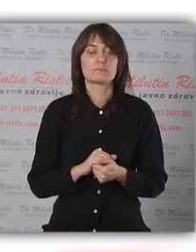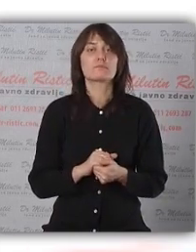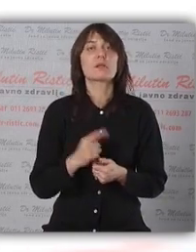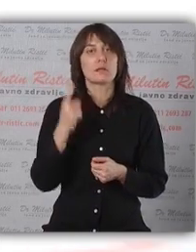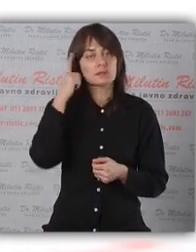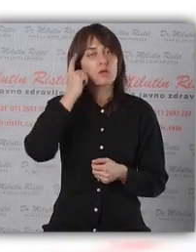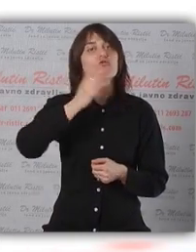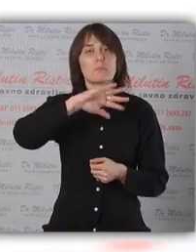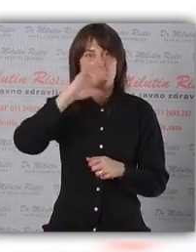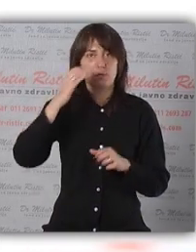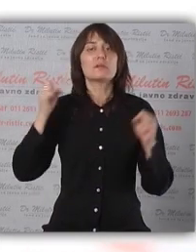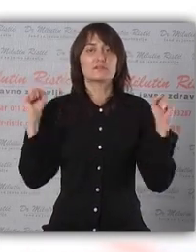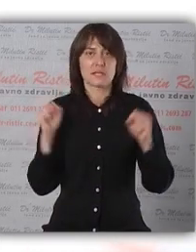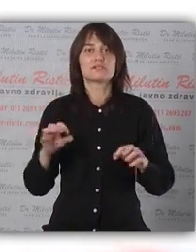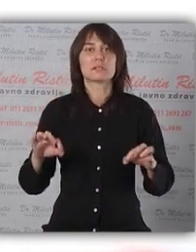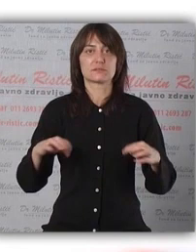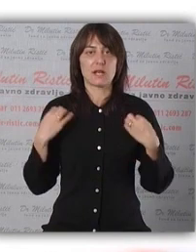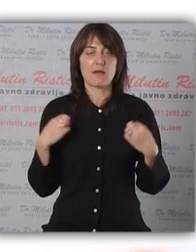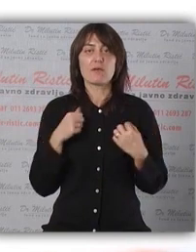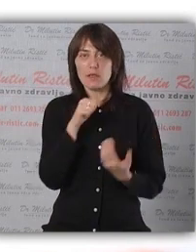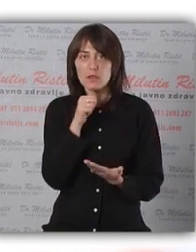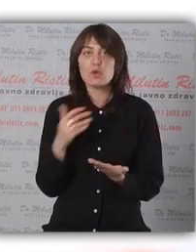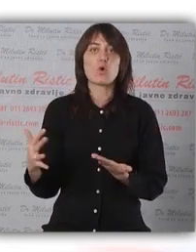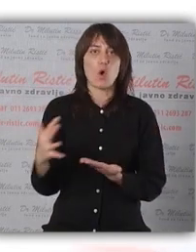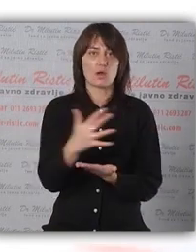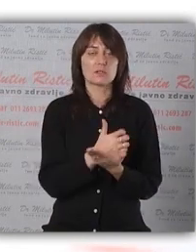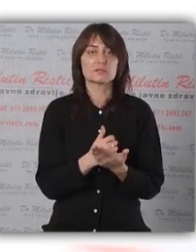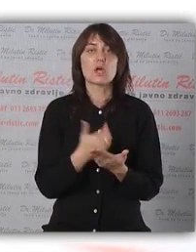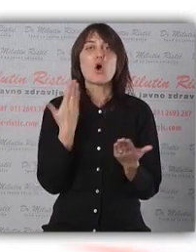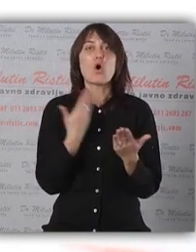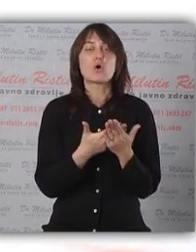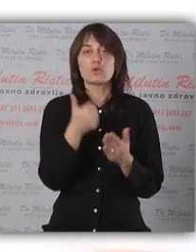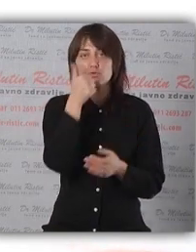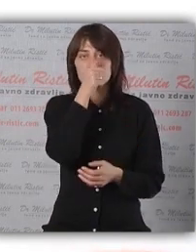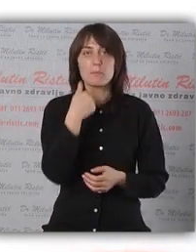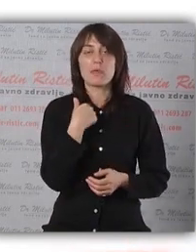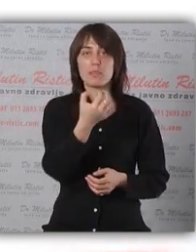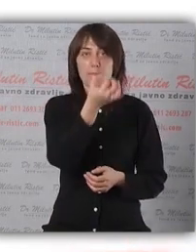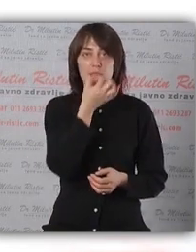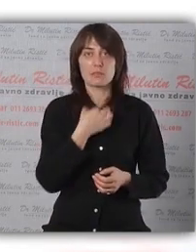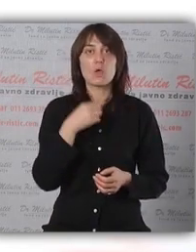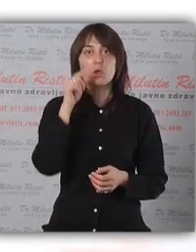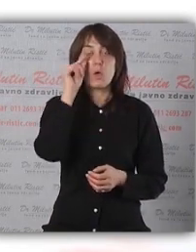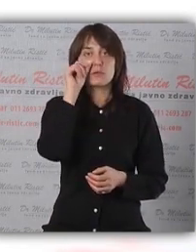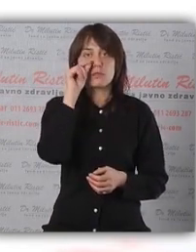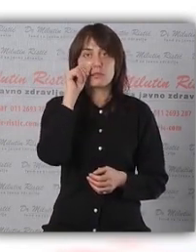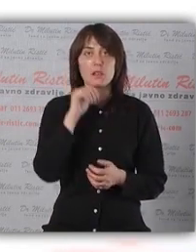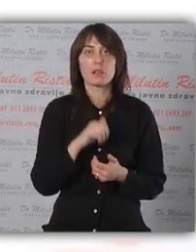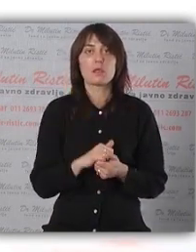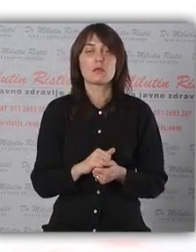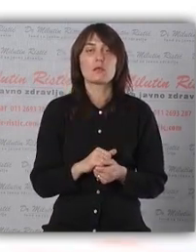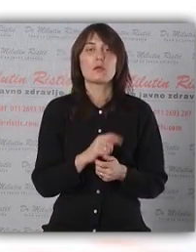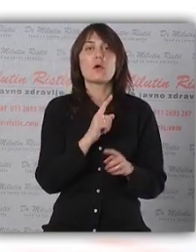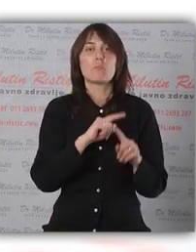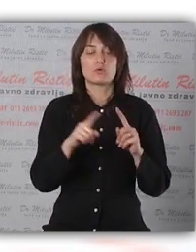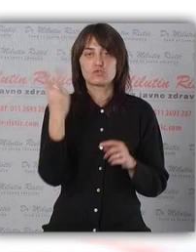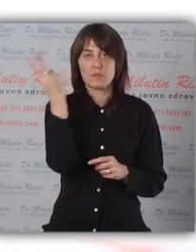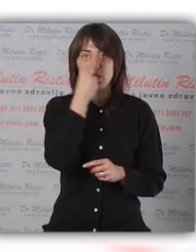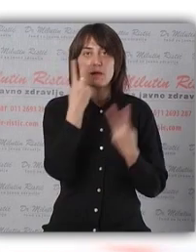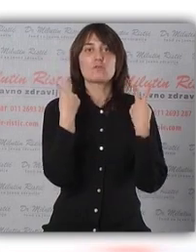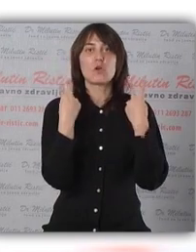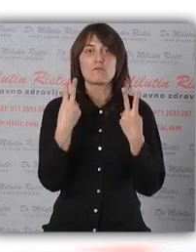put. Dakle, planina je zaista zdrava i korisna. Ono što me često pitaju